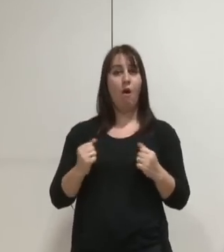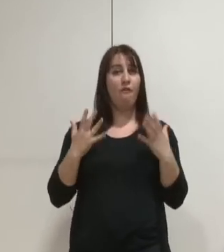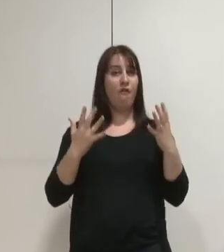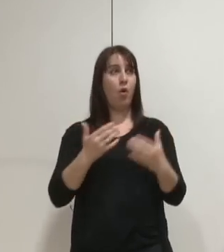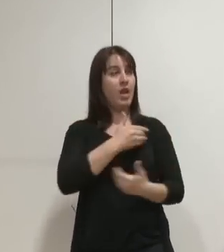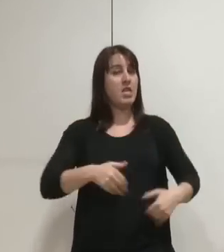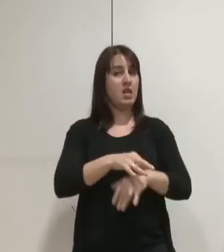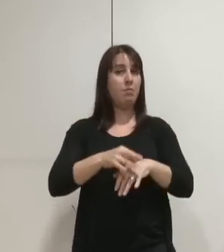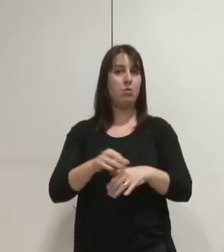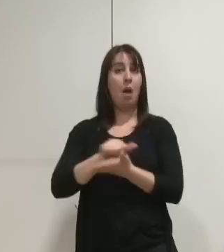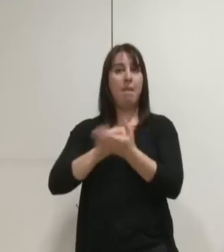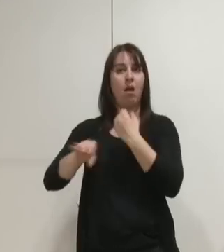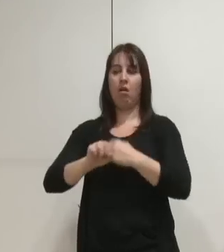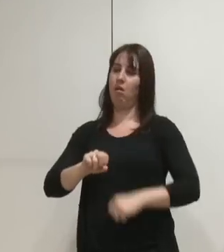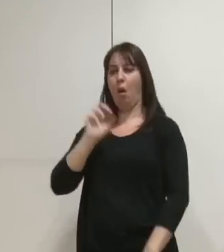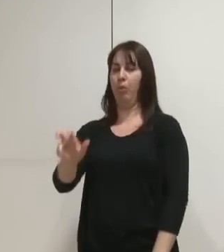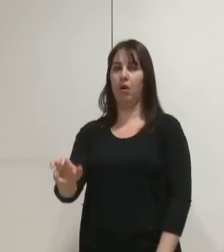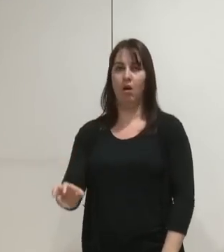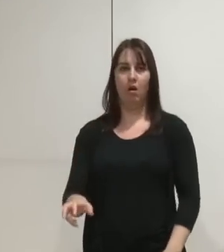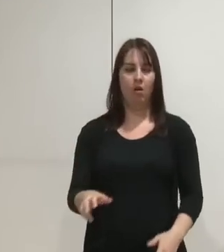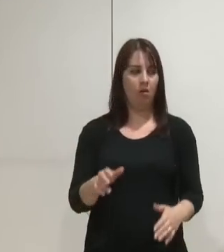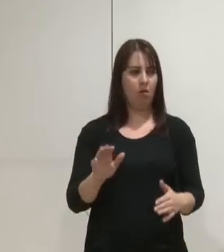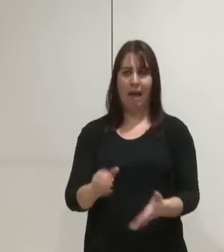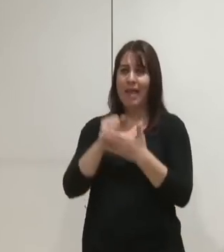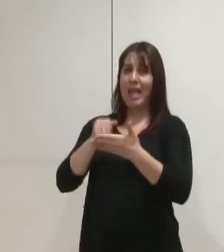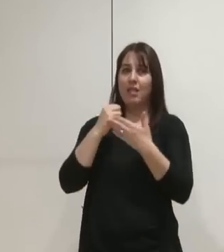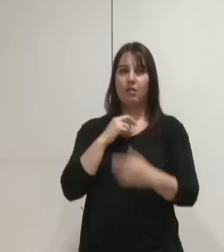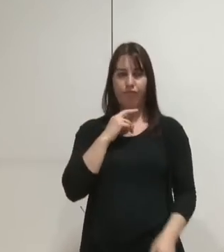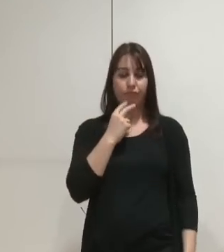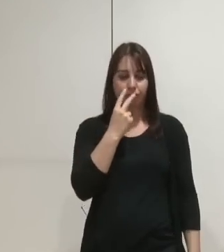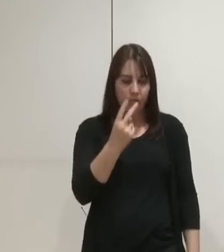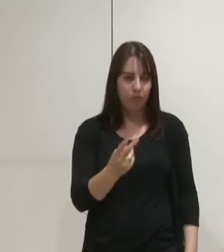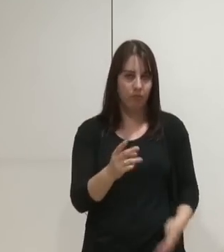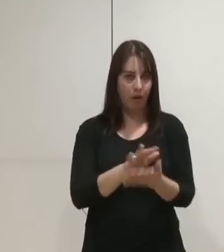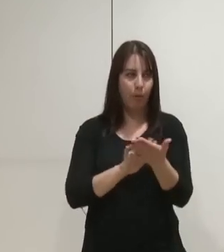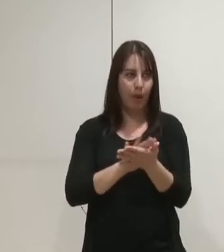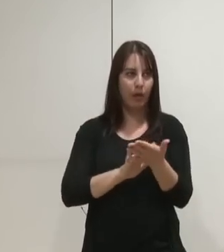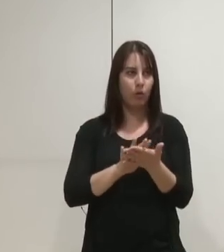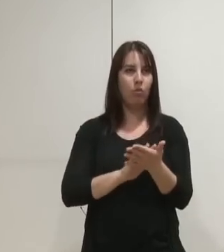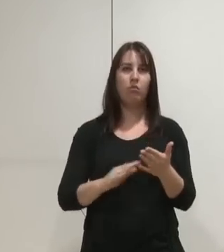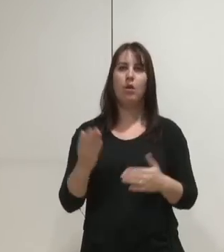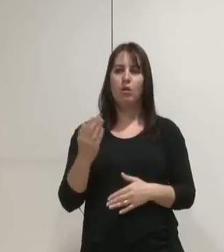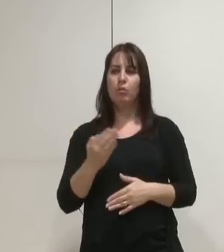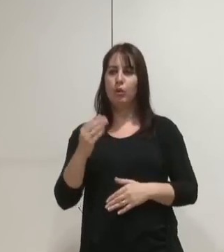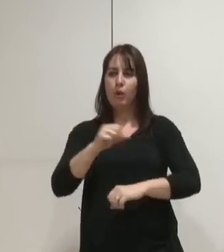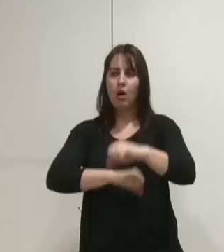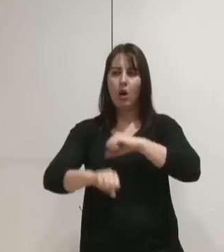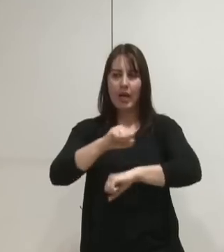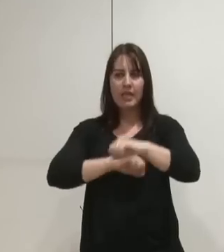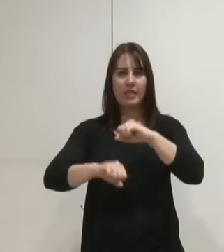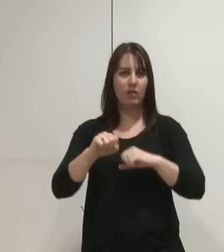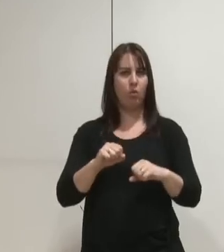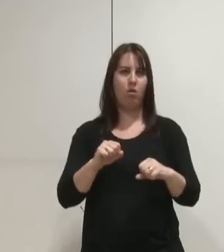minute par échange de mail appel au secours pour pardon pour structurer une organisation